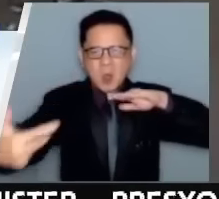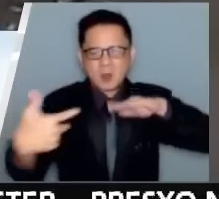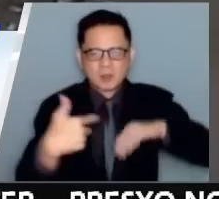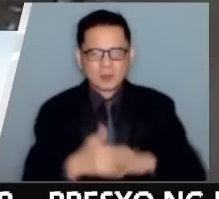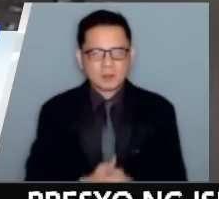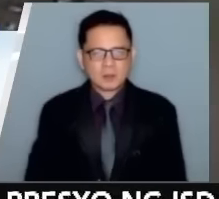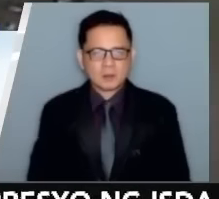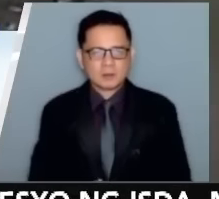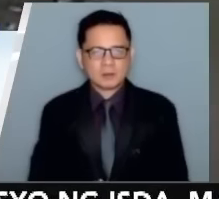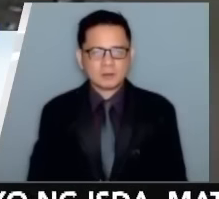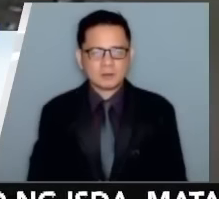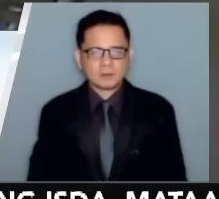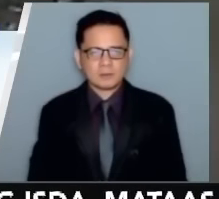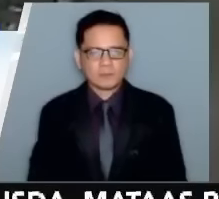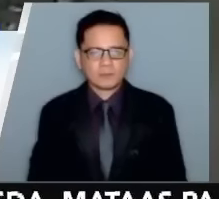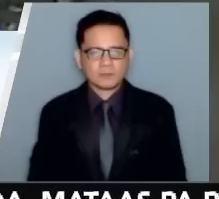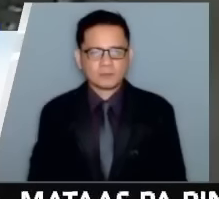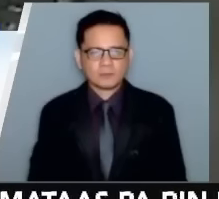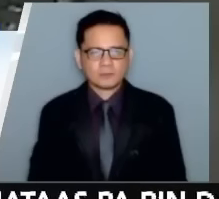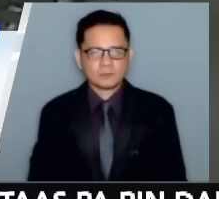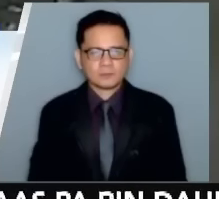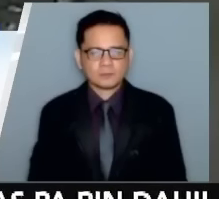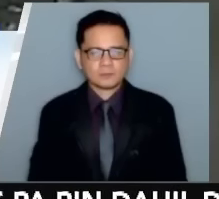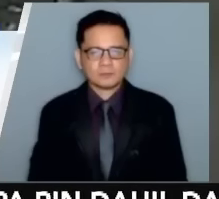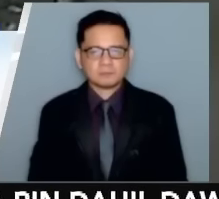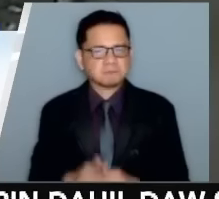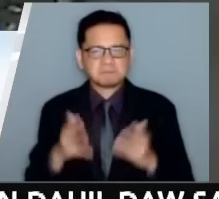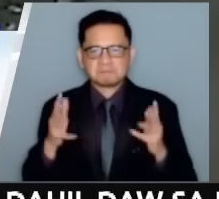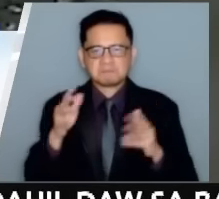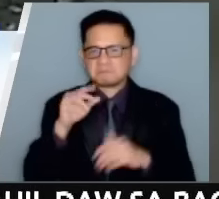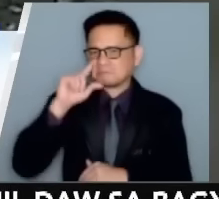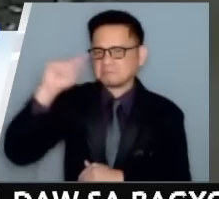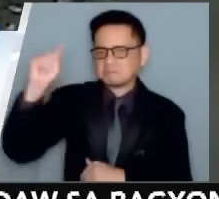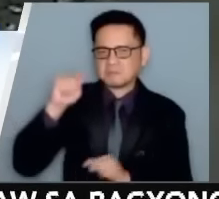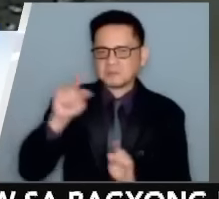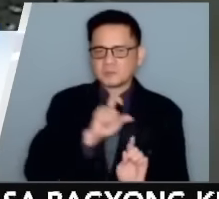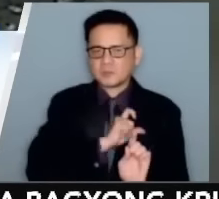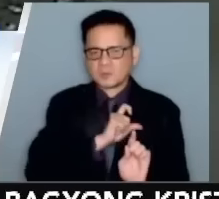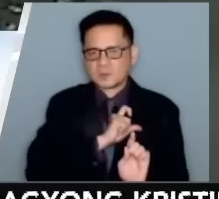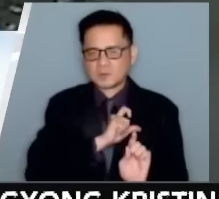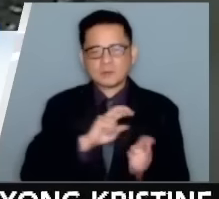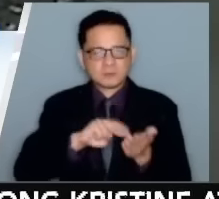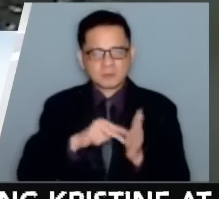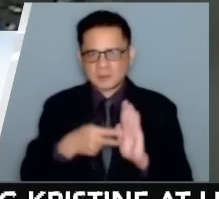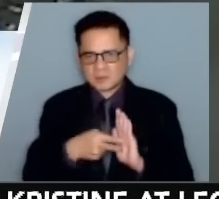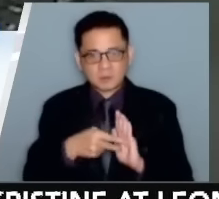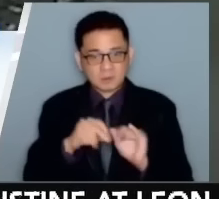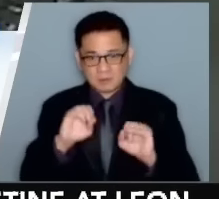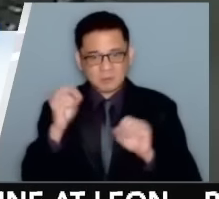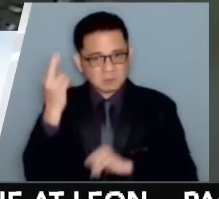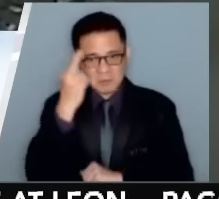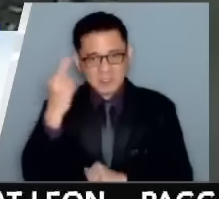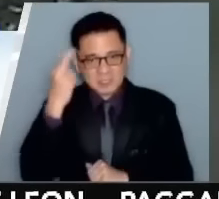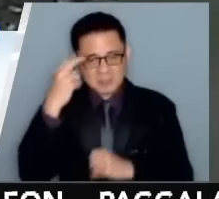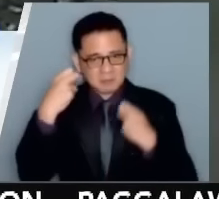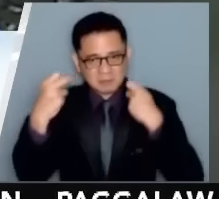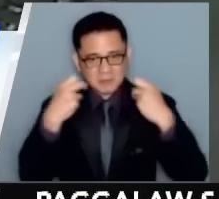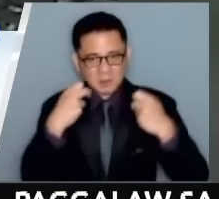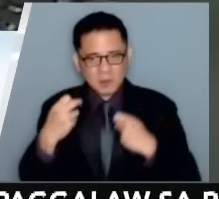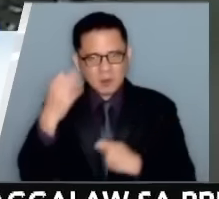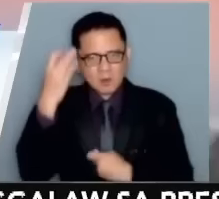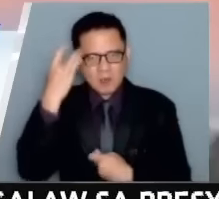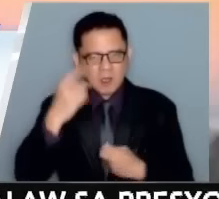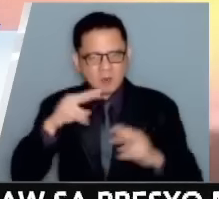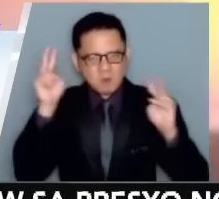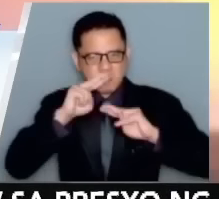sa mga barrier hindi na nagreport sa pulisya ang driver kaya hindi naty ang dahilan ng muntik na pagkaaksidente ng modern